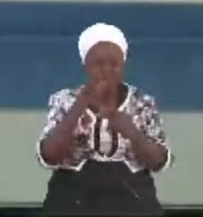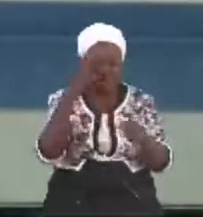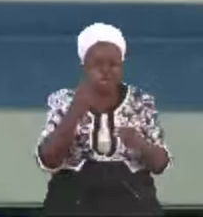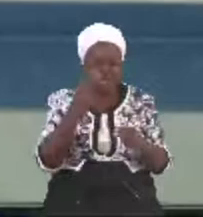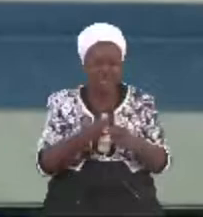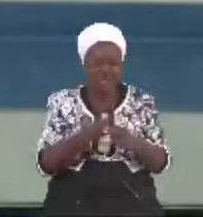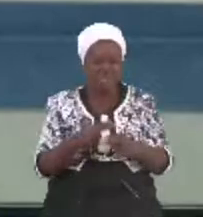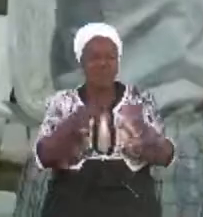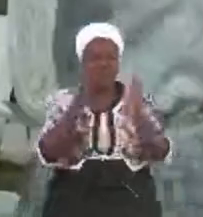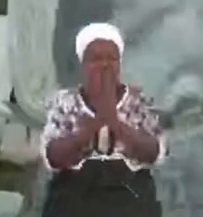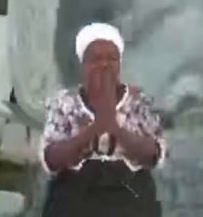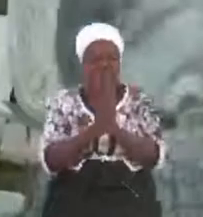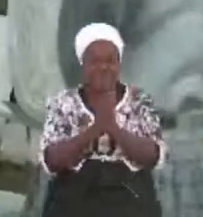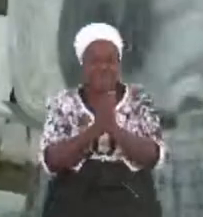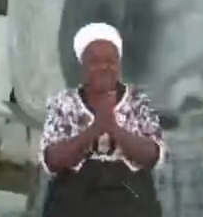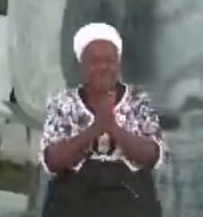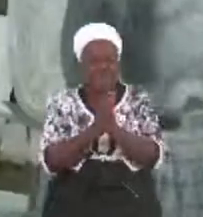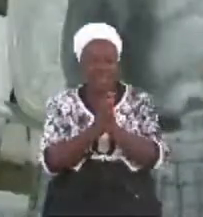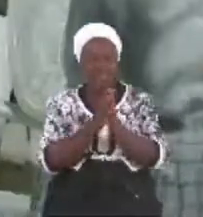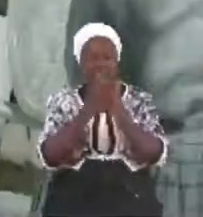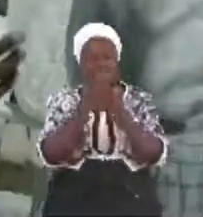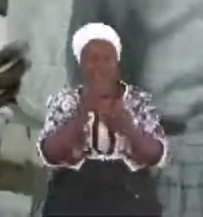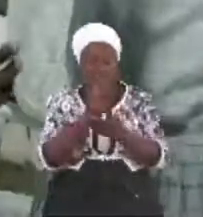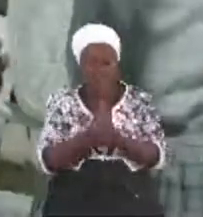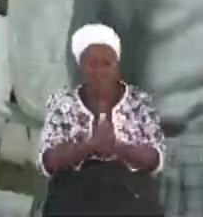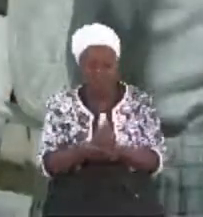Jésus, nous prions.